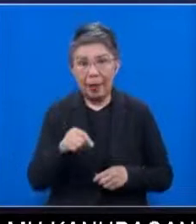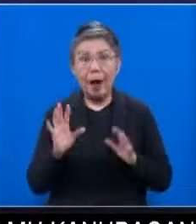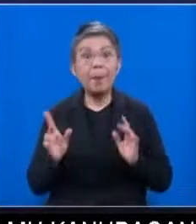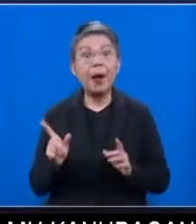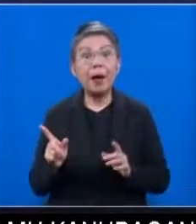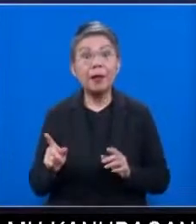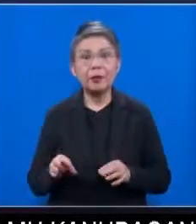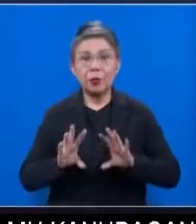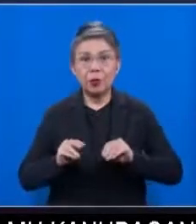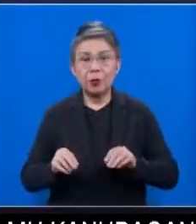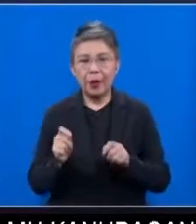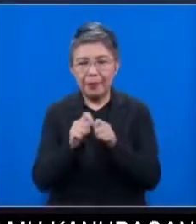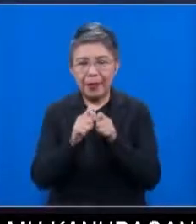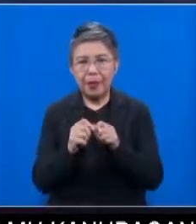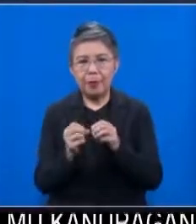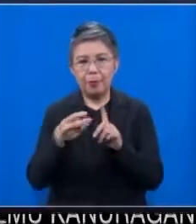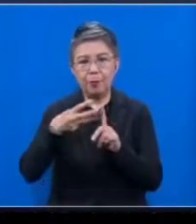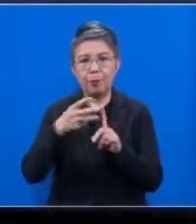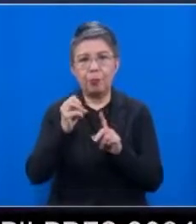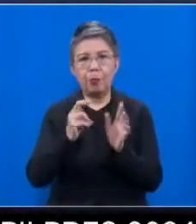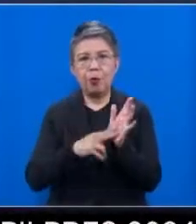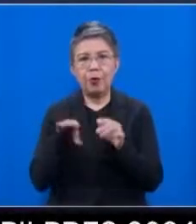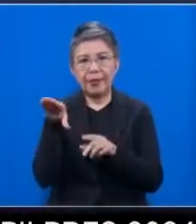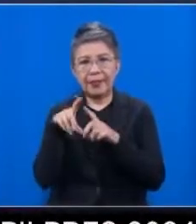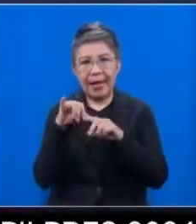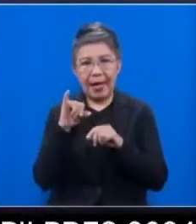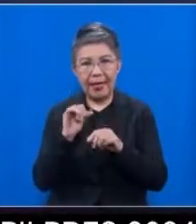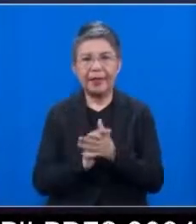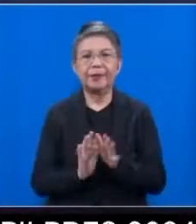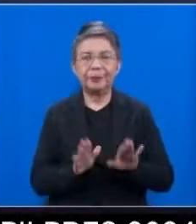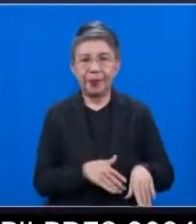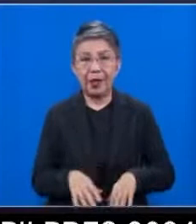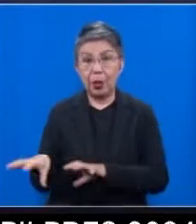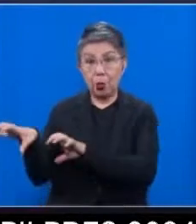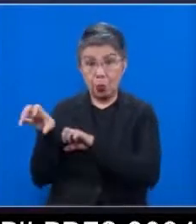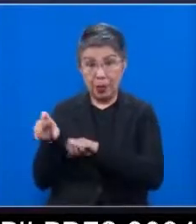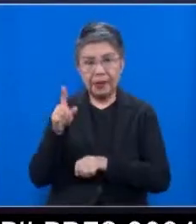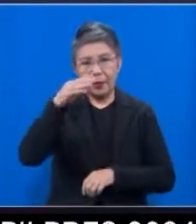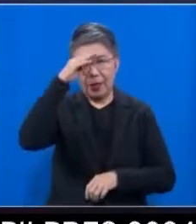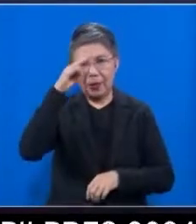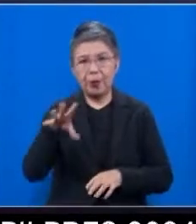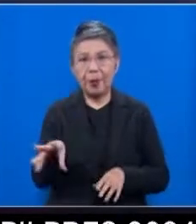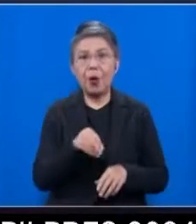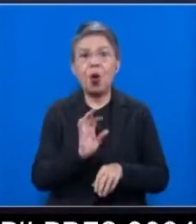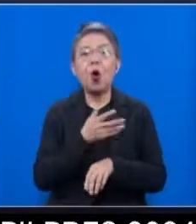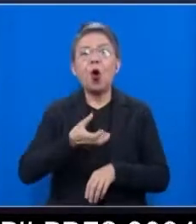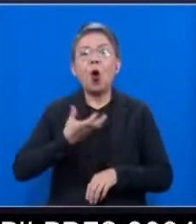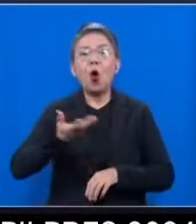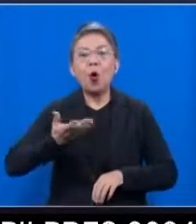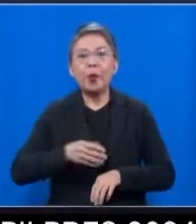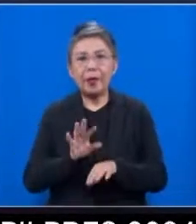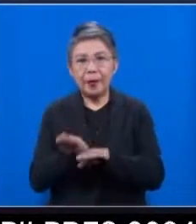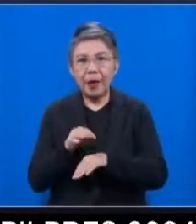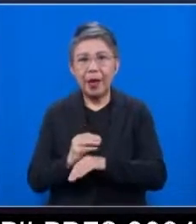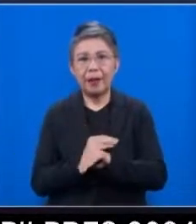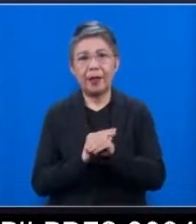dari usaha membentuk bonsai Kamboja di halaman rumahnya. Sementara itu di Tuban, seorang pemuda mendapat tambahan penghasilan dari hobinya memelihara